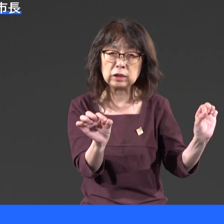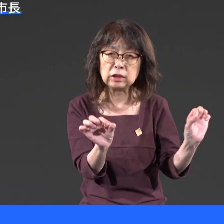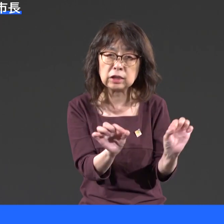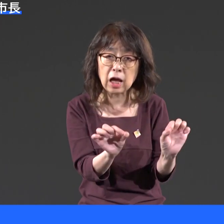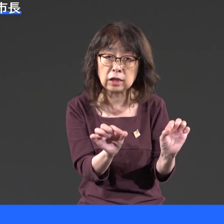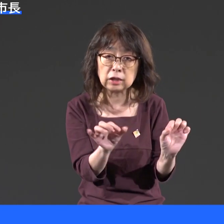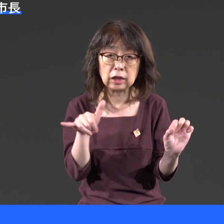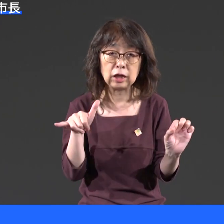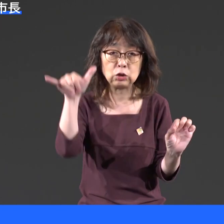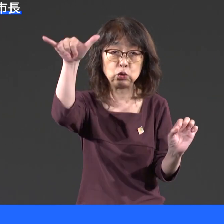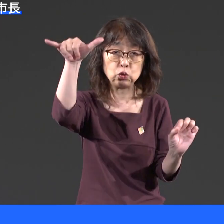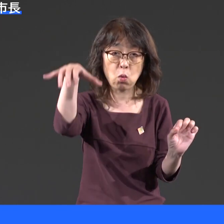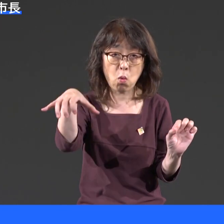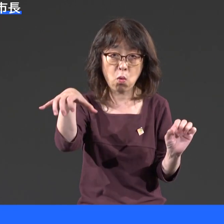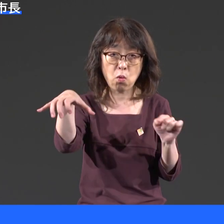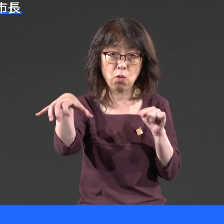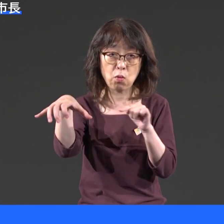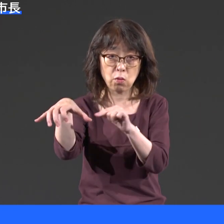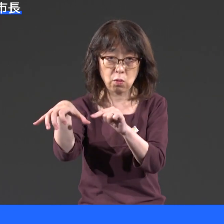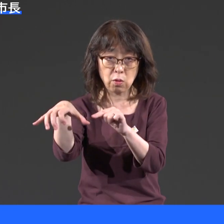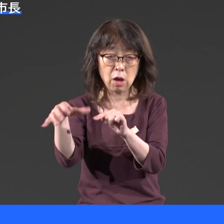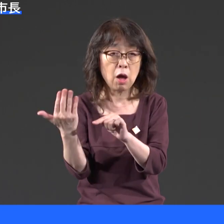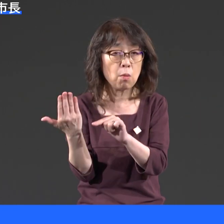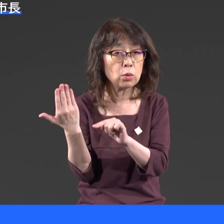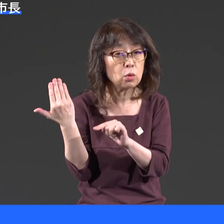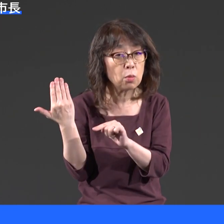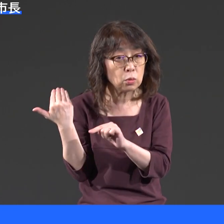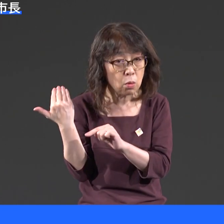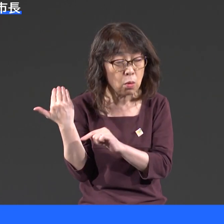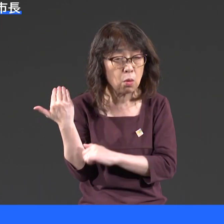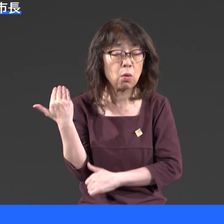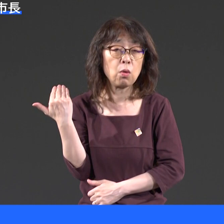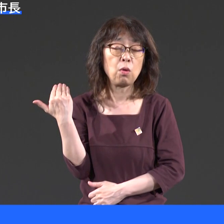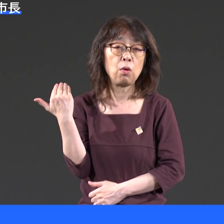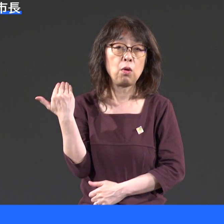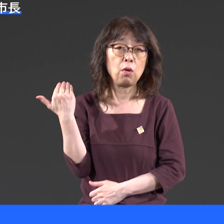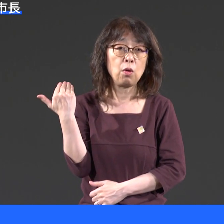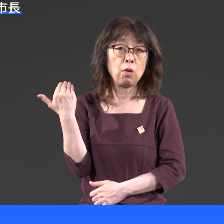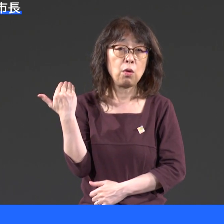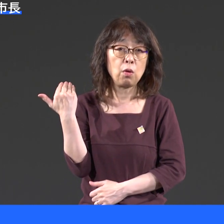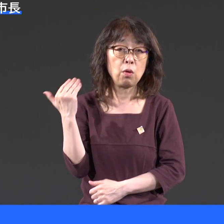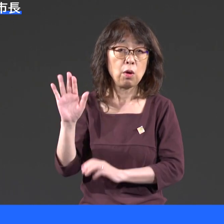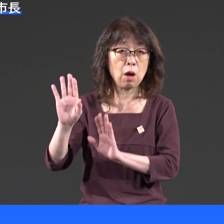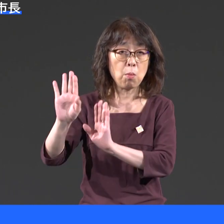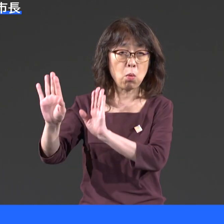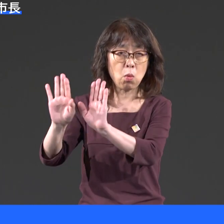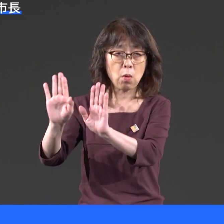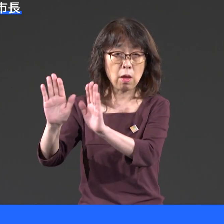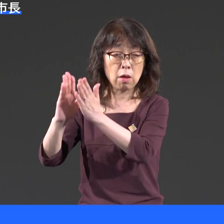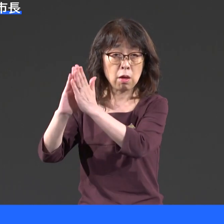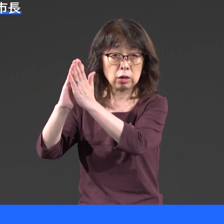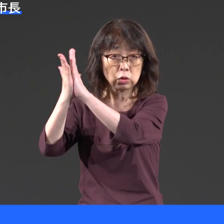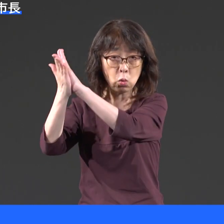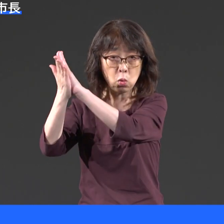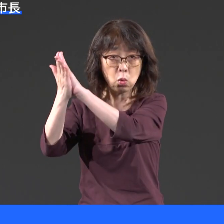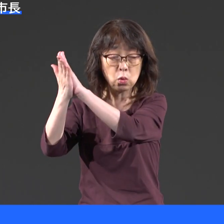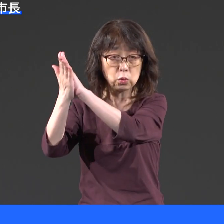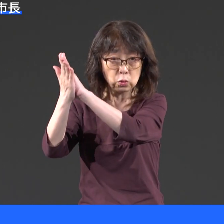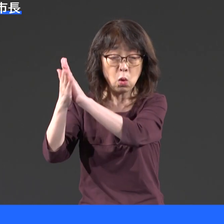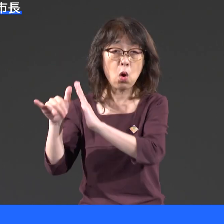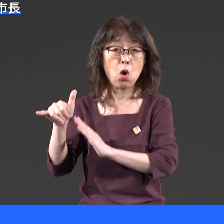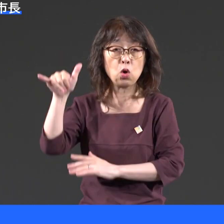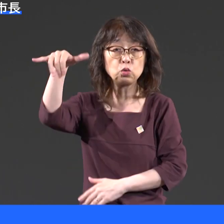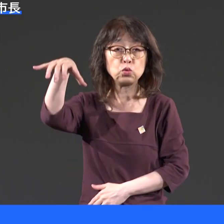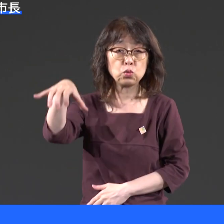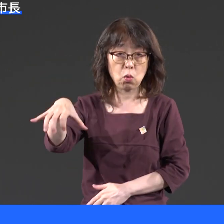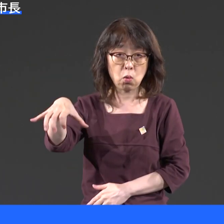ところにある空港であったり、まあ、元々の、まあ、防衛省としての空港というところでも